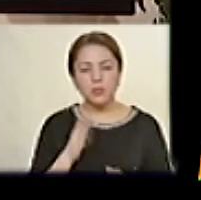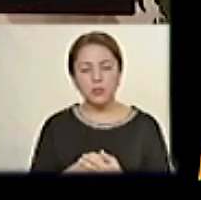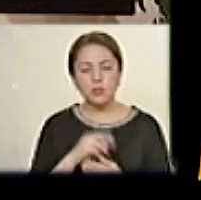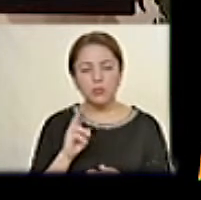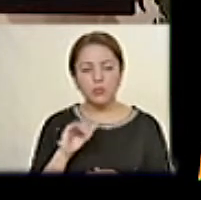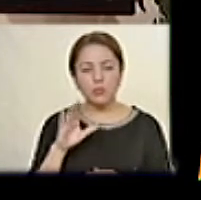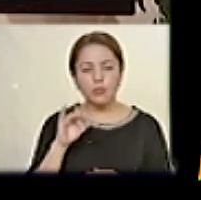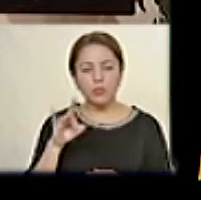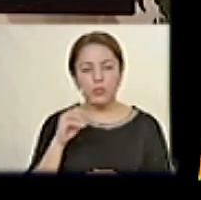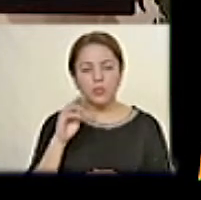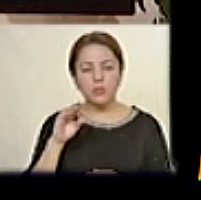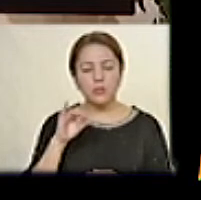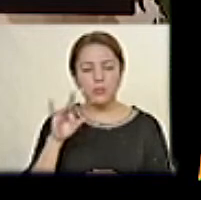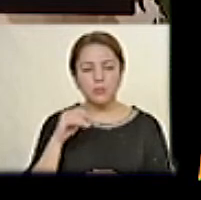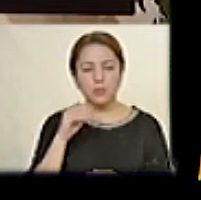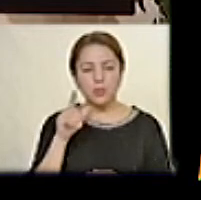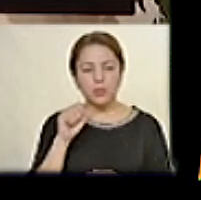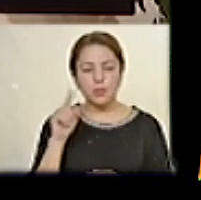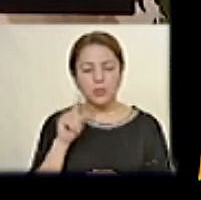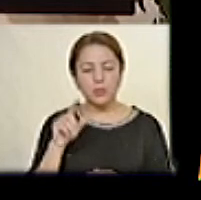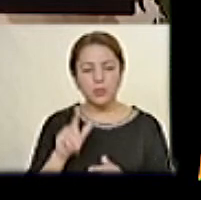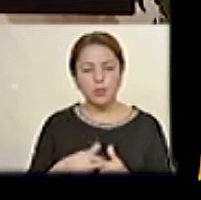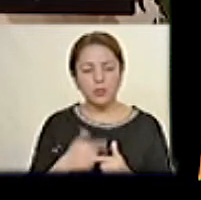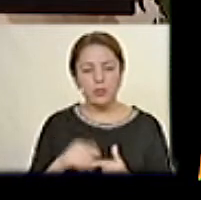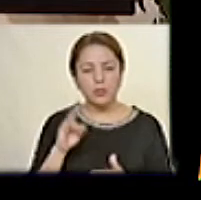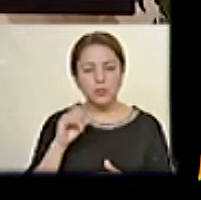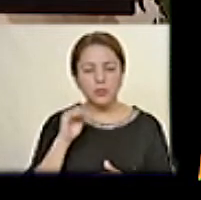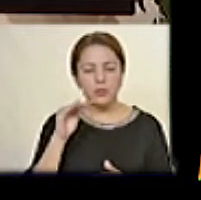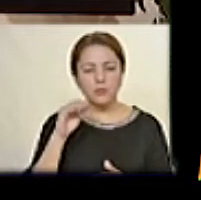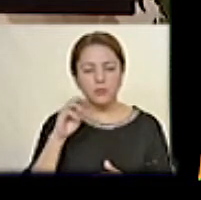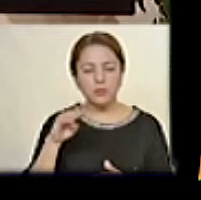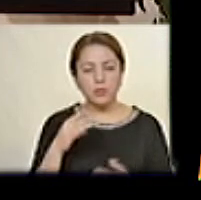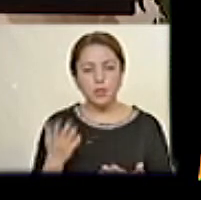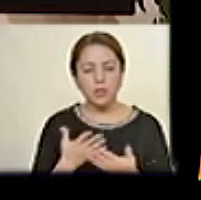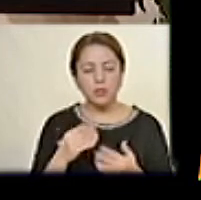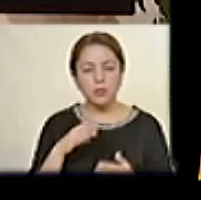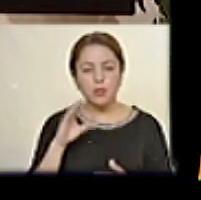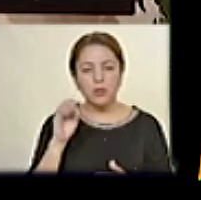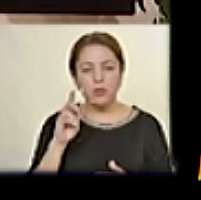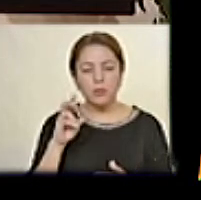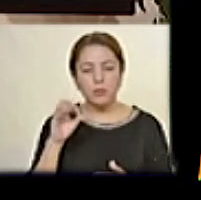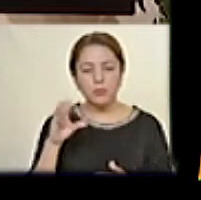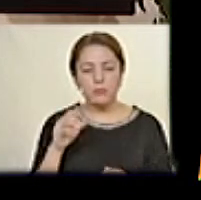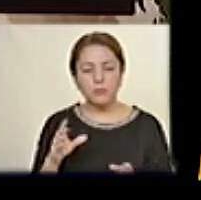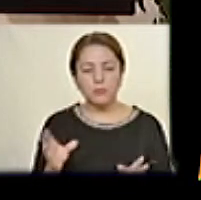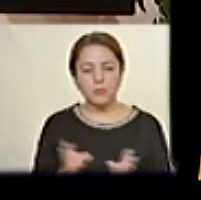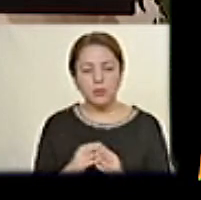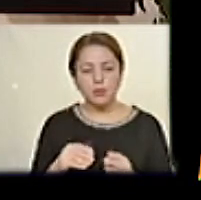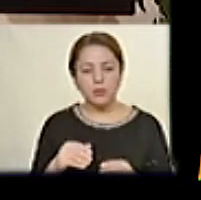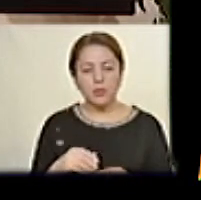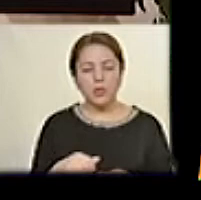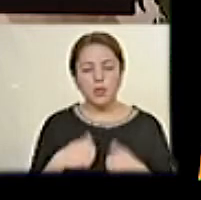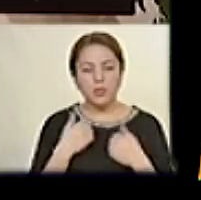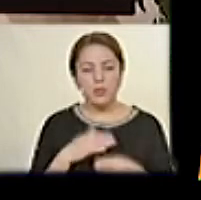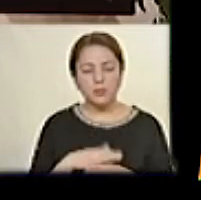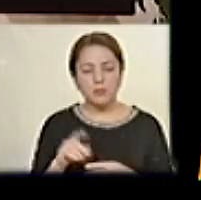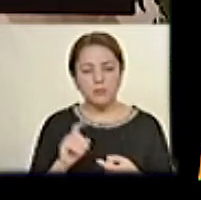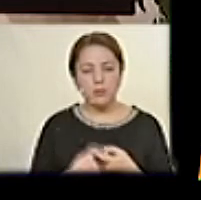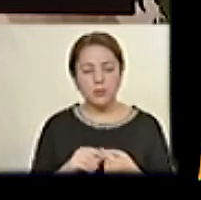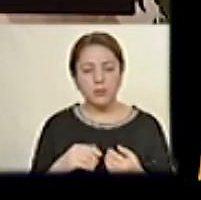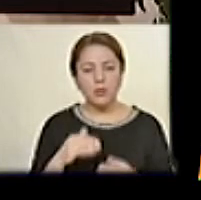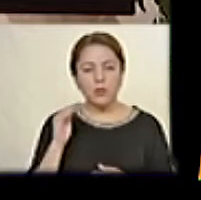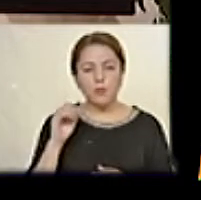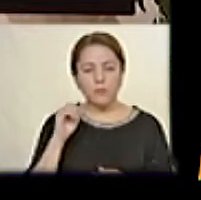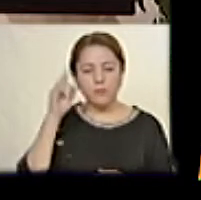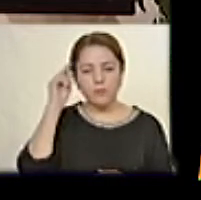gaz yoki neftni qanday bosim bilan harakatlanishiga ham bog'liq. Ya'ni fan va texnika yutuqlari bugungi kunga